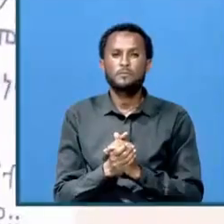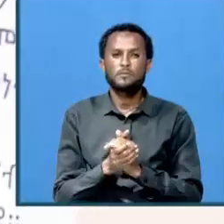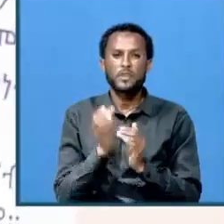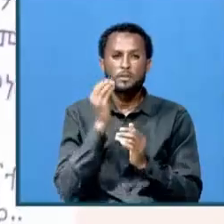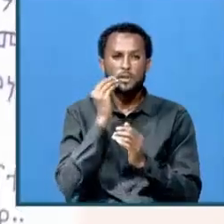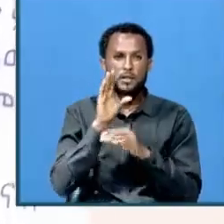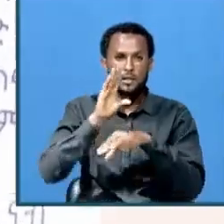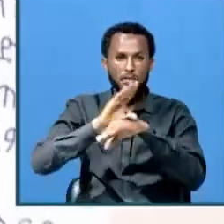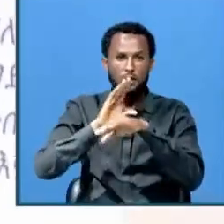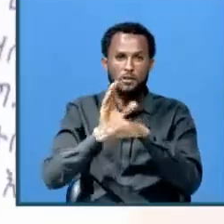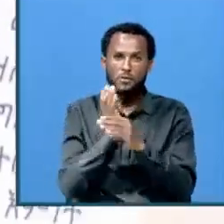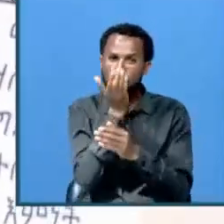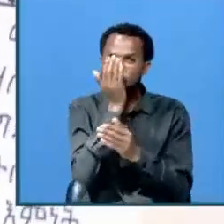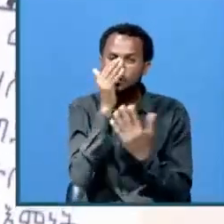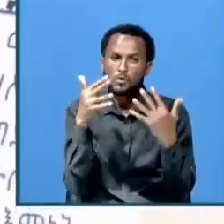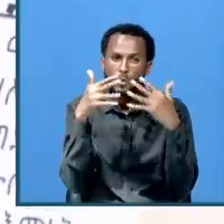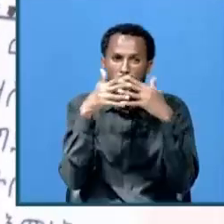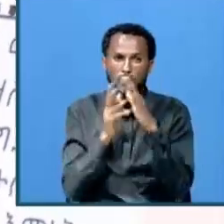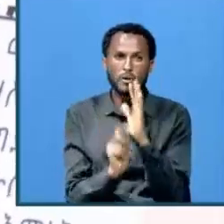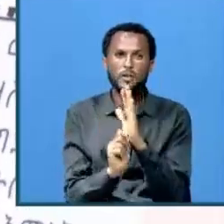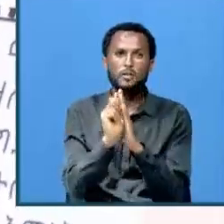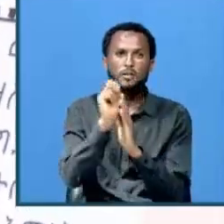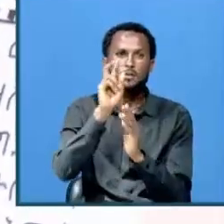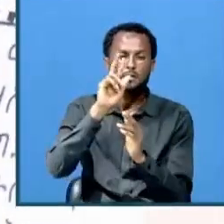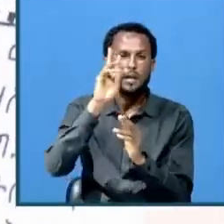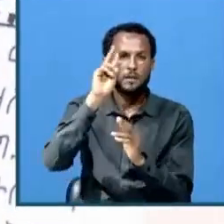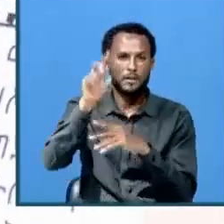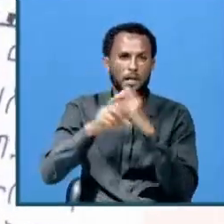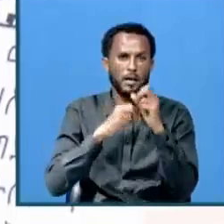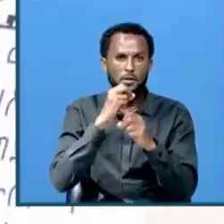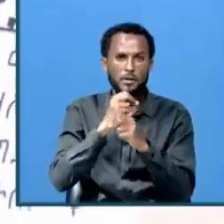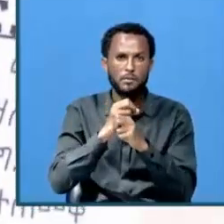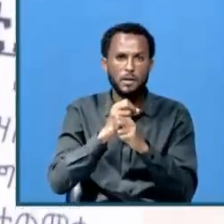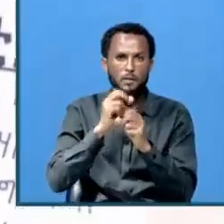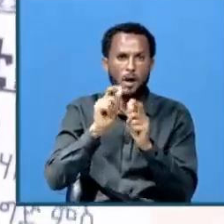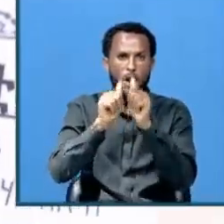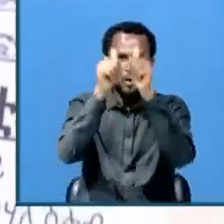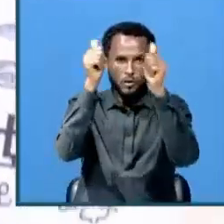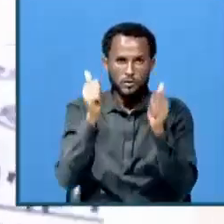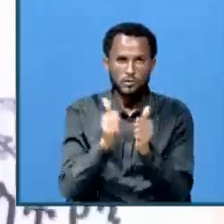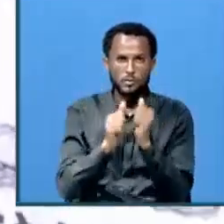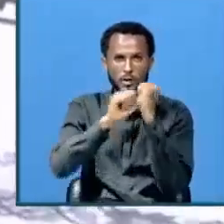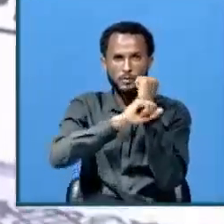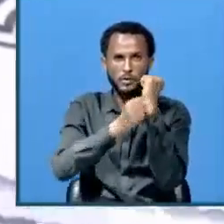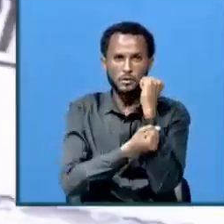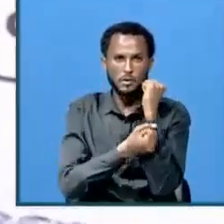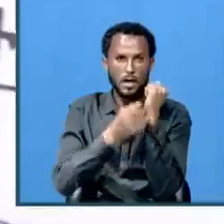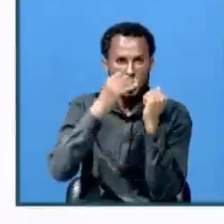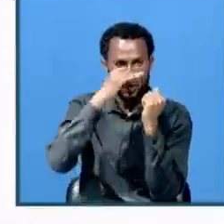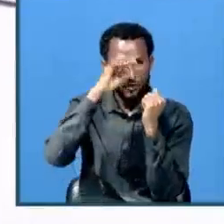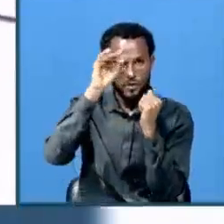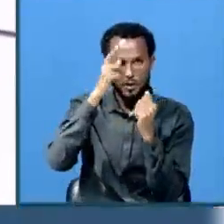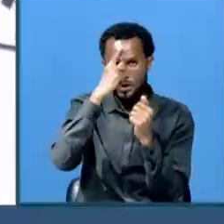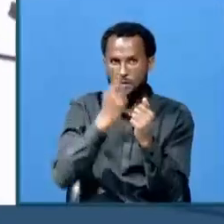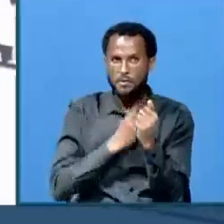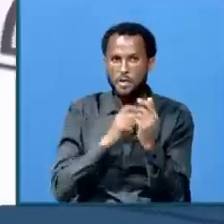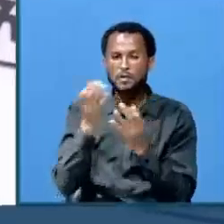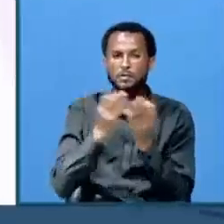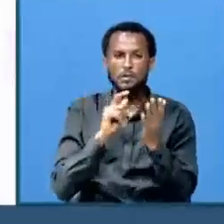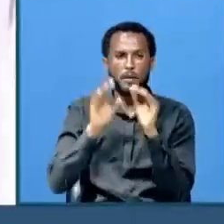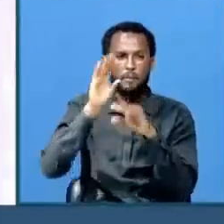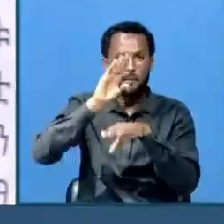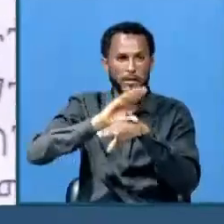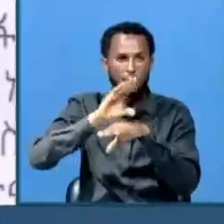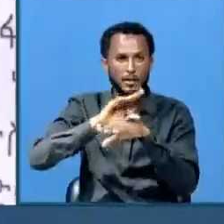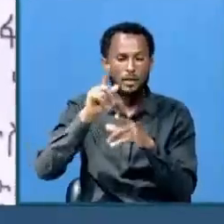ቤተ ክርስቲያን ኦርቶዶክስ ተዋህዶ ትግራይ ብ34 ዓመተ ምህረት ኣብ ኣኽሱም ከም ዝተመስረተት ሊቃውንቲ እቲ እምነት ይገልጹ። እዛ ቤተ ክርስቲያን